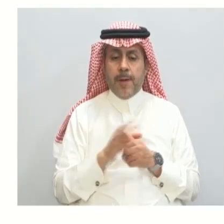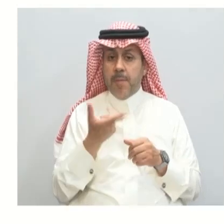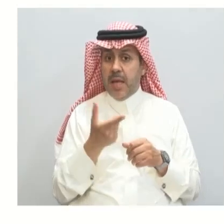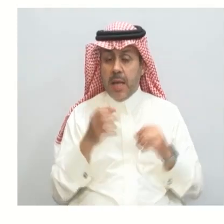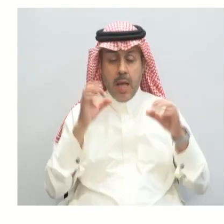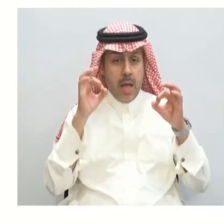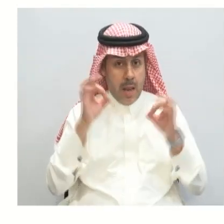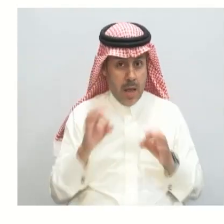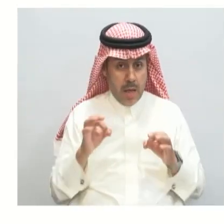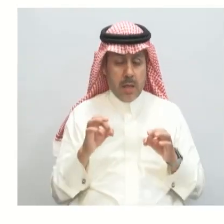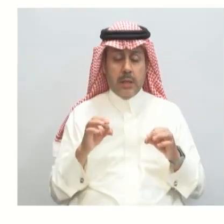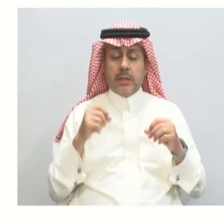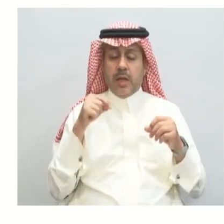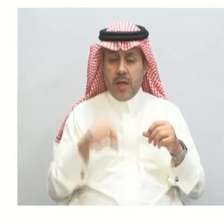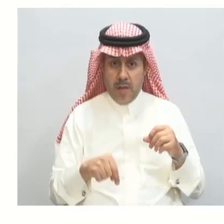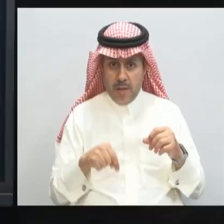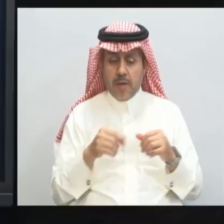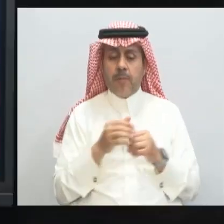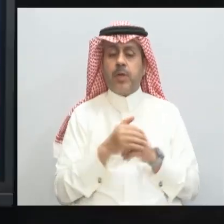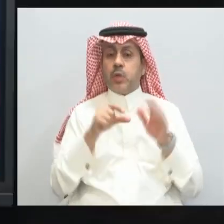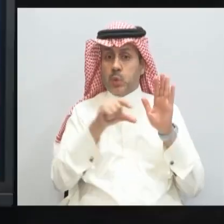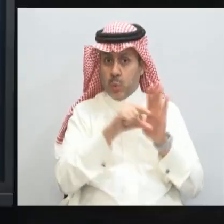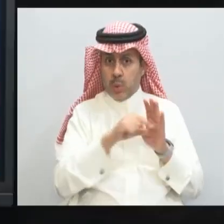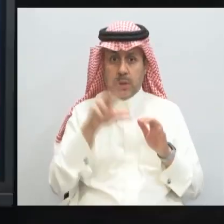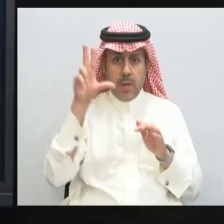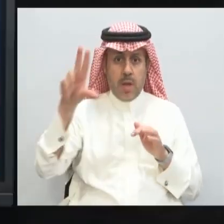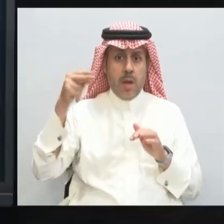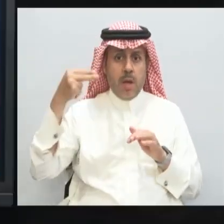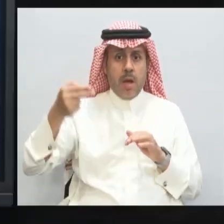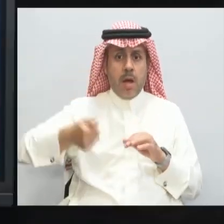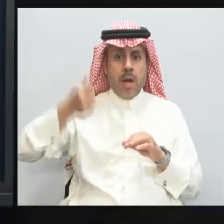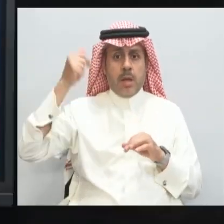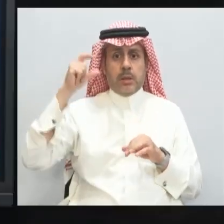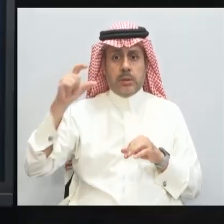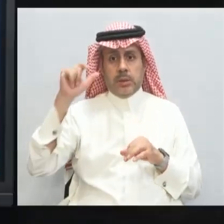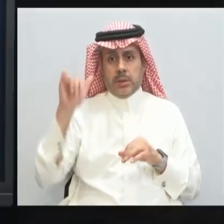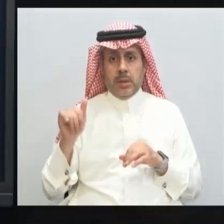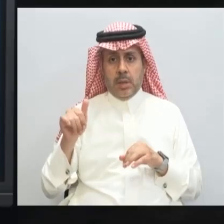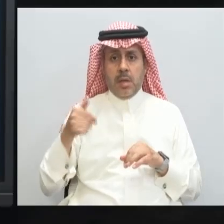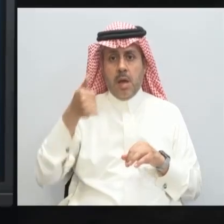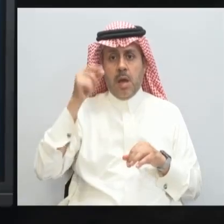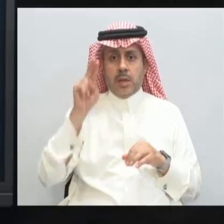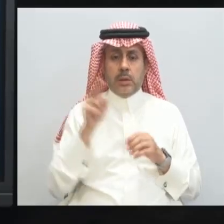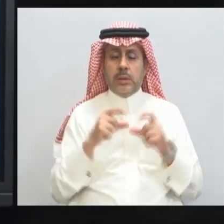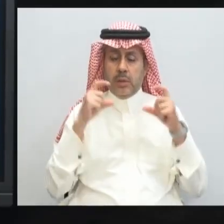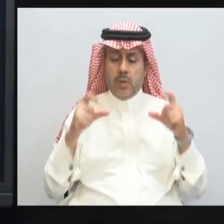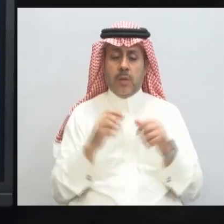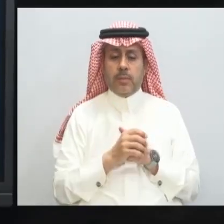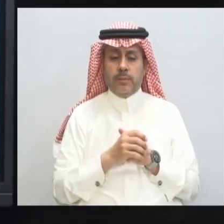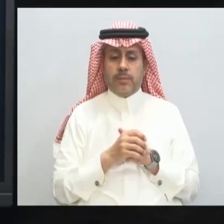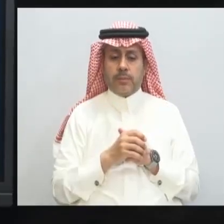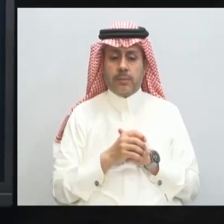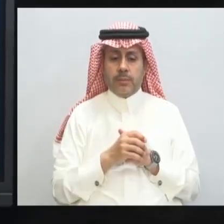الايه في درسنا الذي درسناه قبل قليل من سوره العاديات تدل على هذه توافق وتدل على هذه الدلاله في هذه الايه